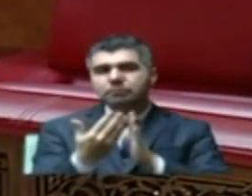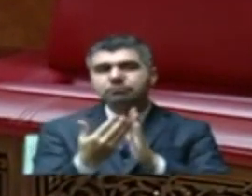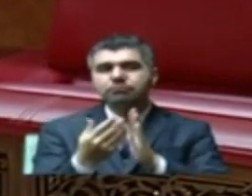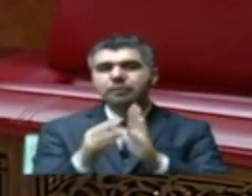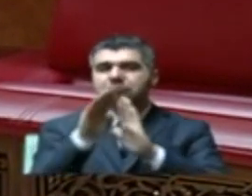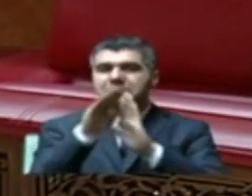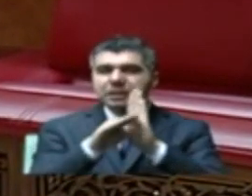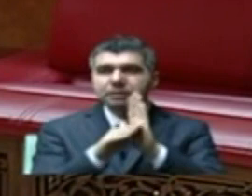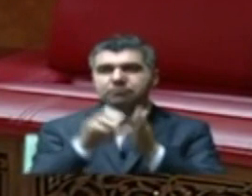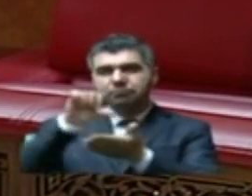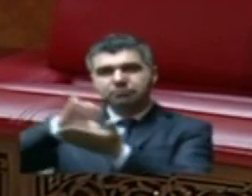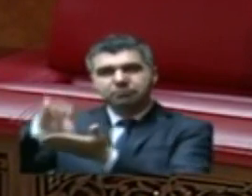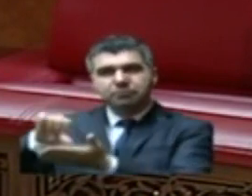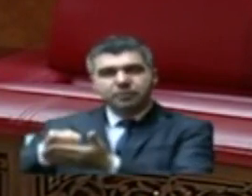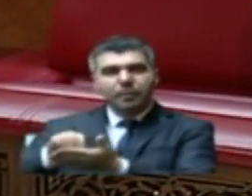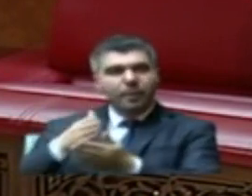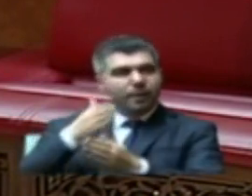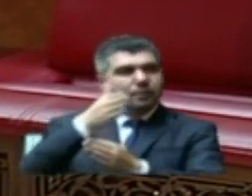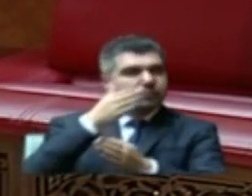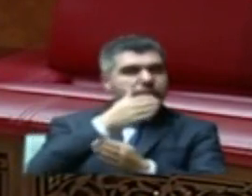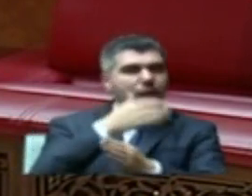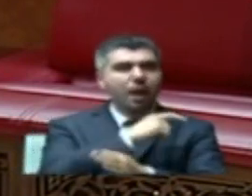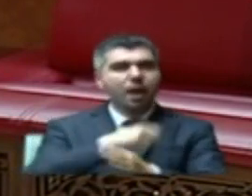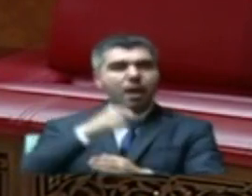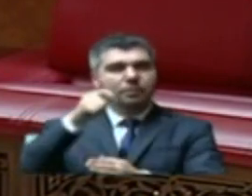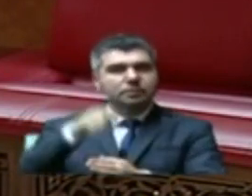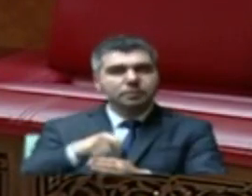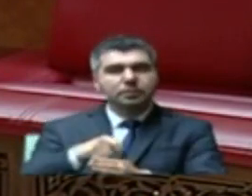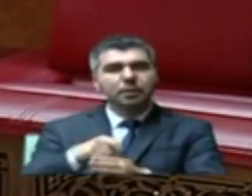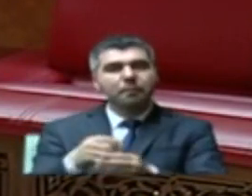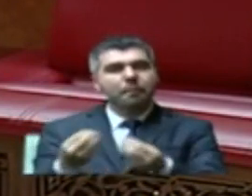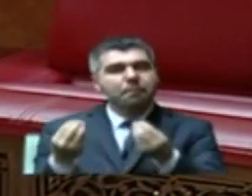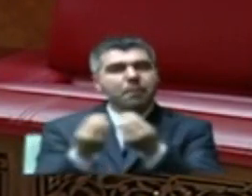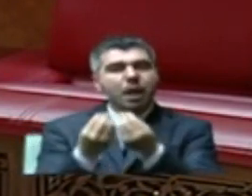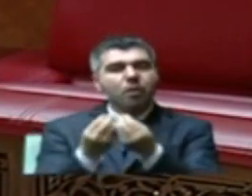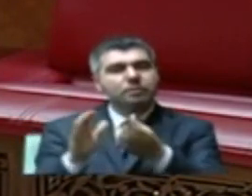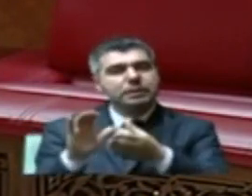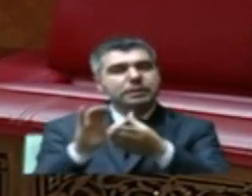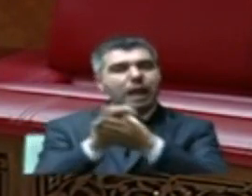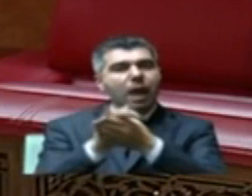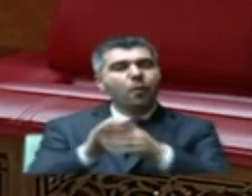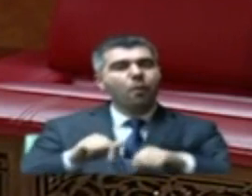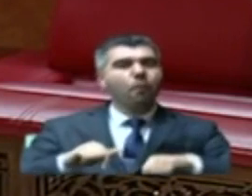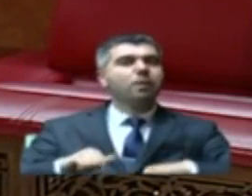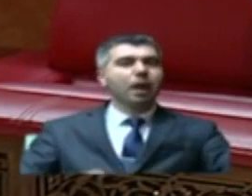جهوية إقليمية وفرق متنقلة بتعاون بين مختلف الوزارات